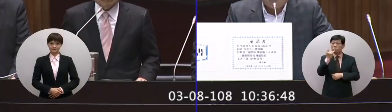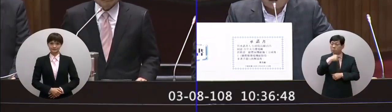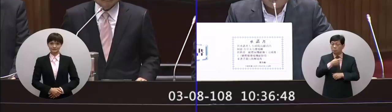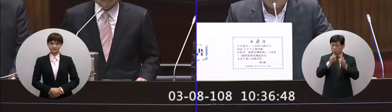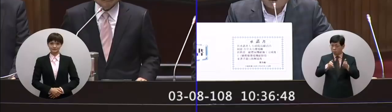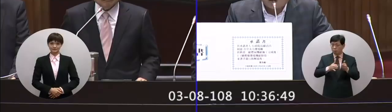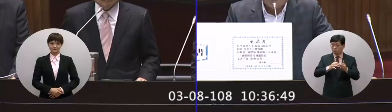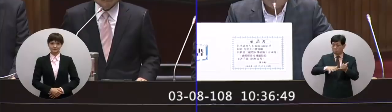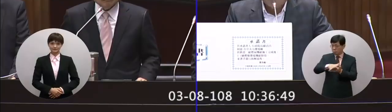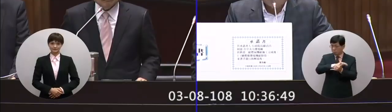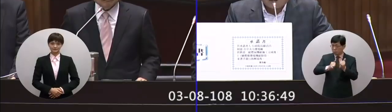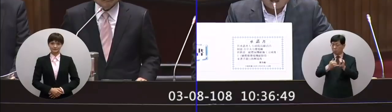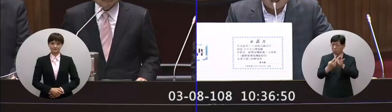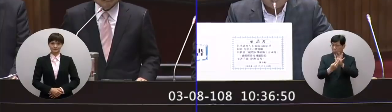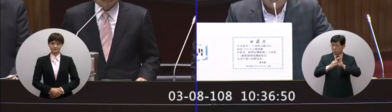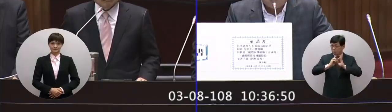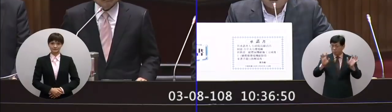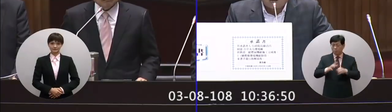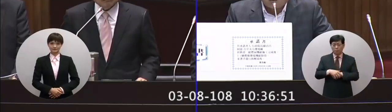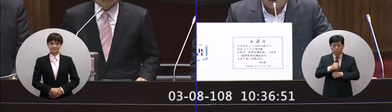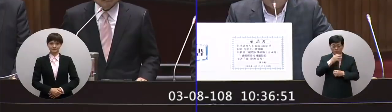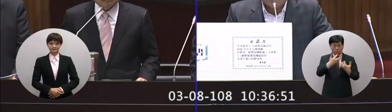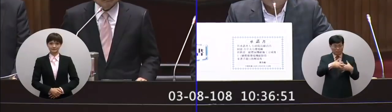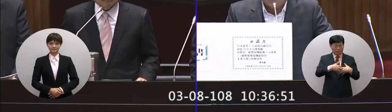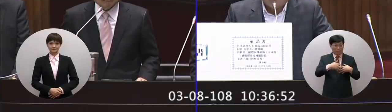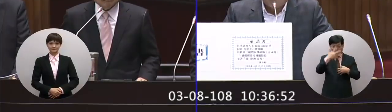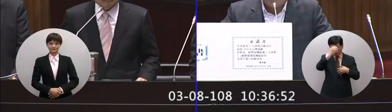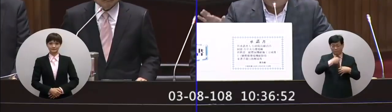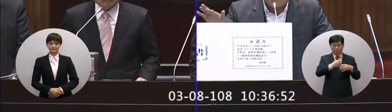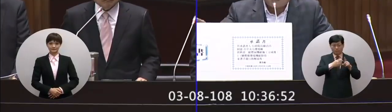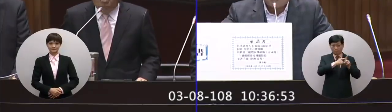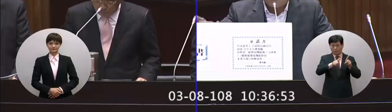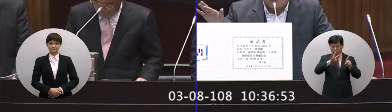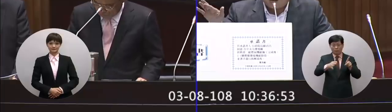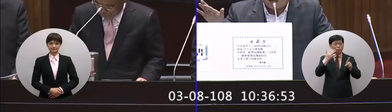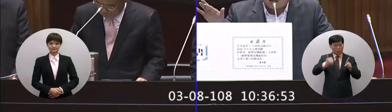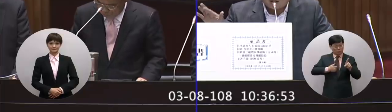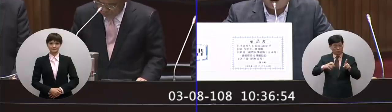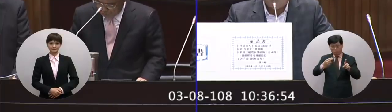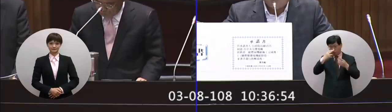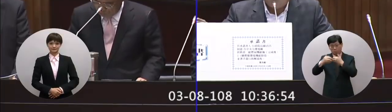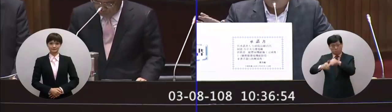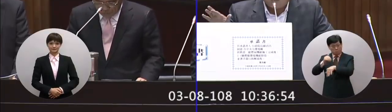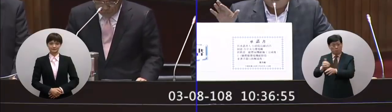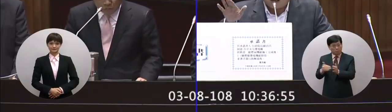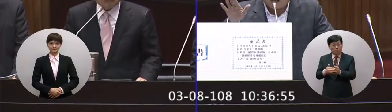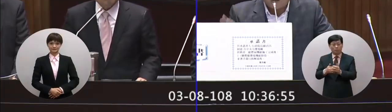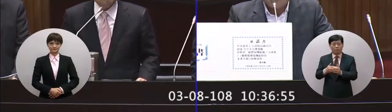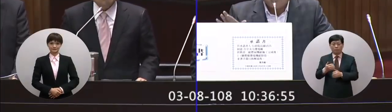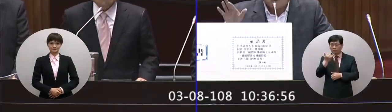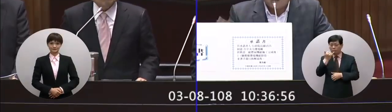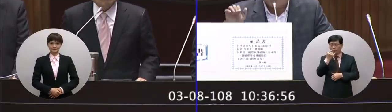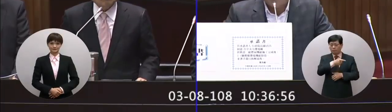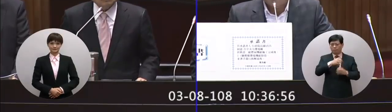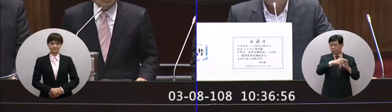对国人展示决心，在这个一到四号老旧机组，当我们的燃气机组完成的时候，我们就来